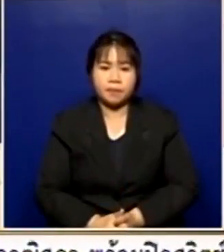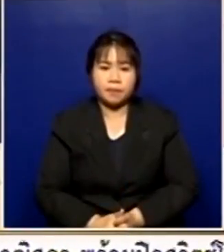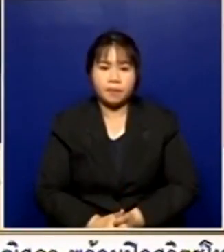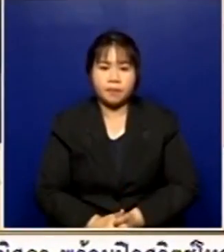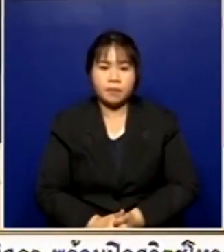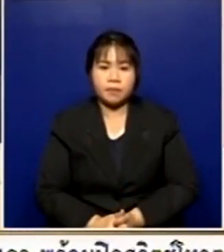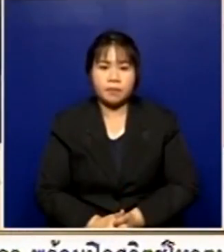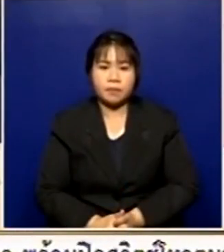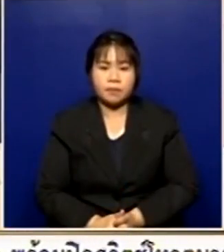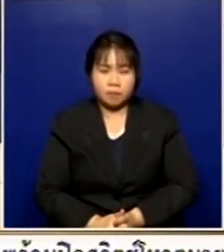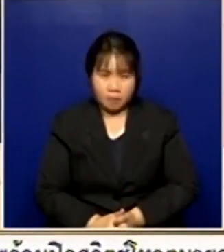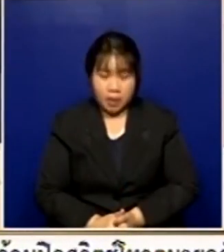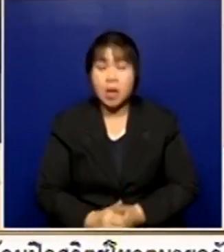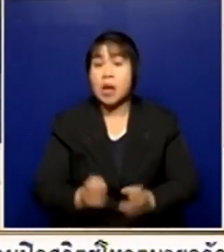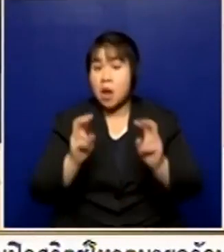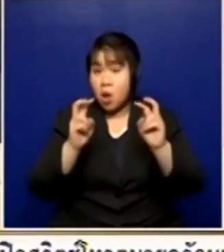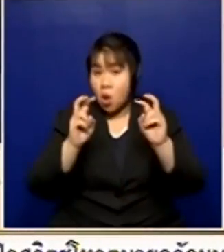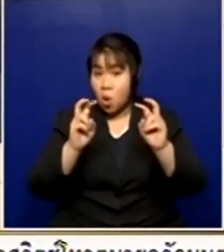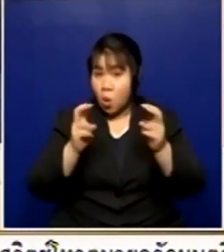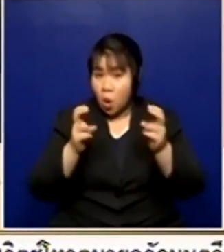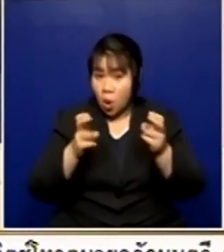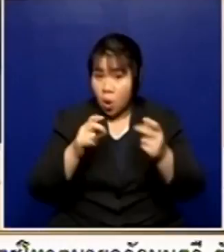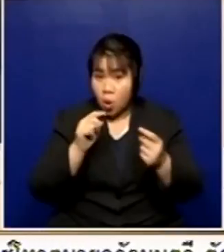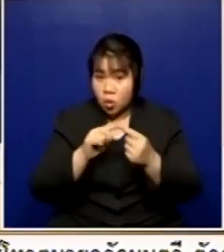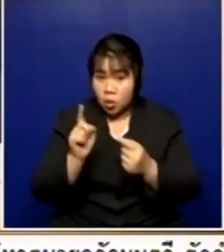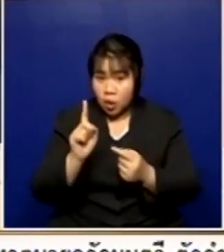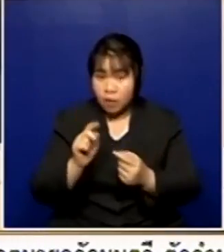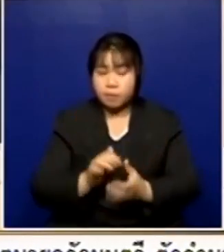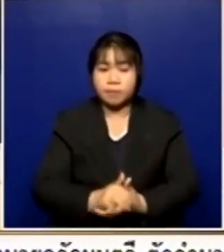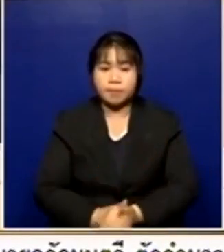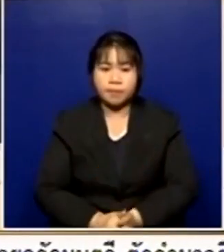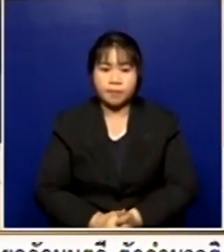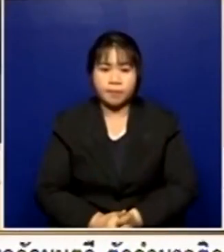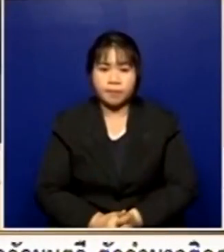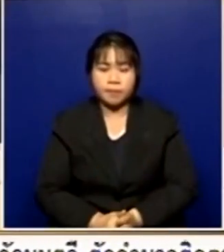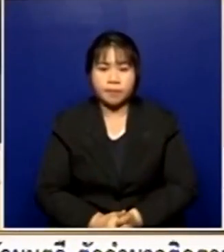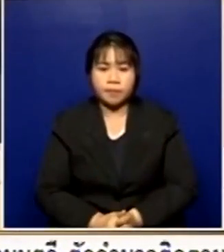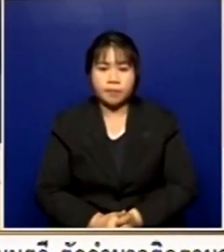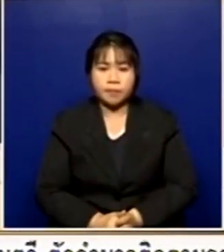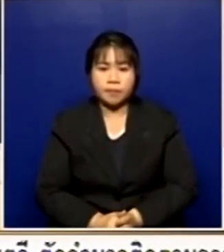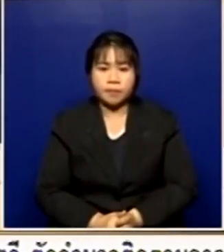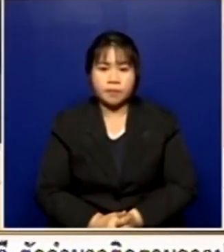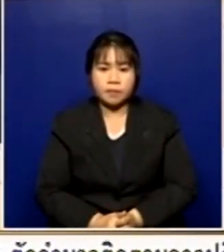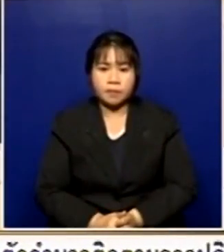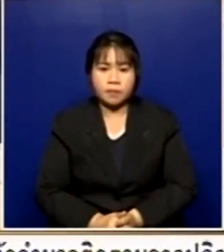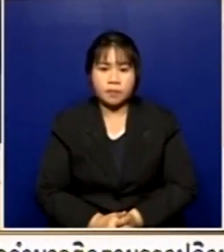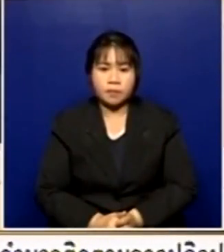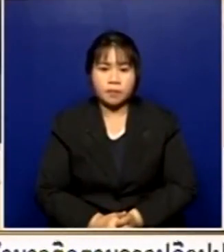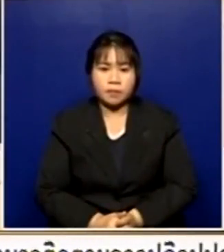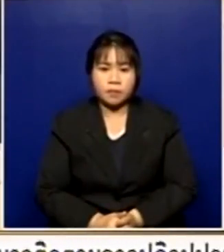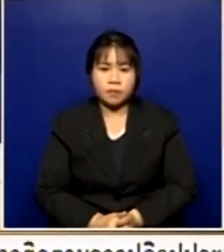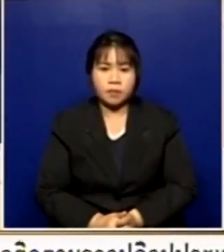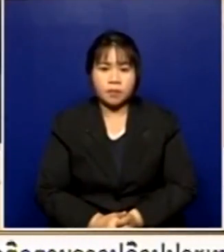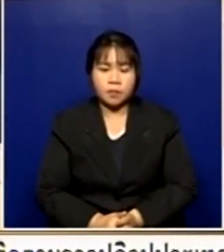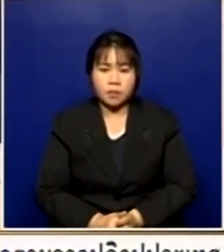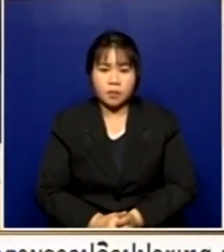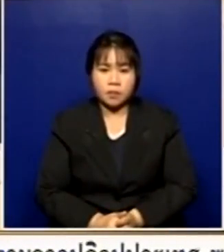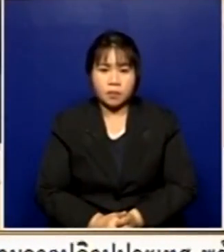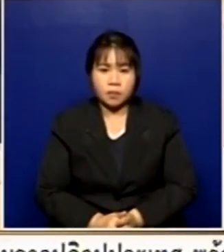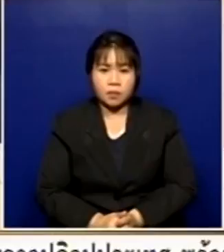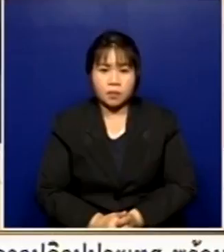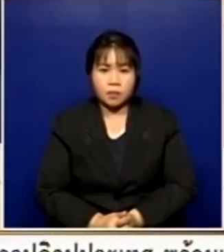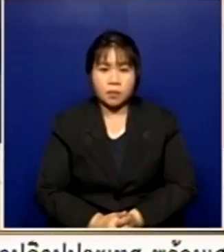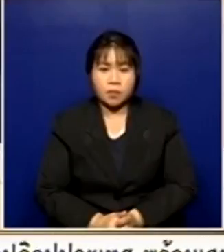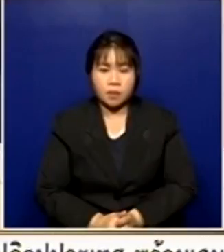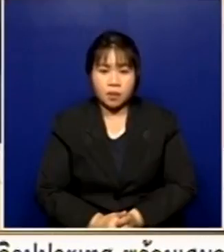ไปแทนบ้ากรรมใหม่ร้านของผ่านเป็น